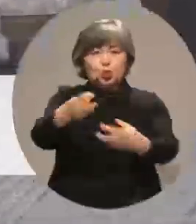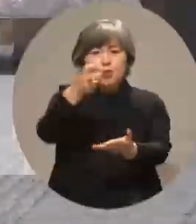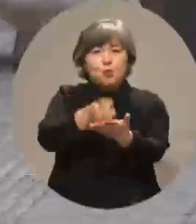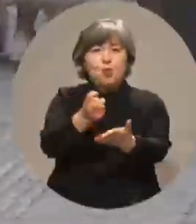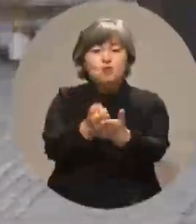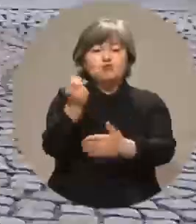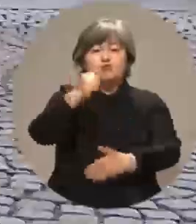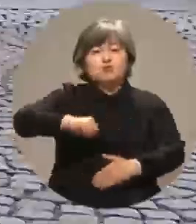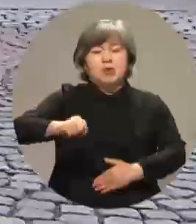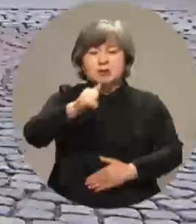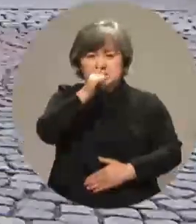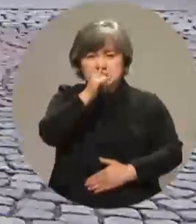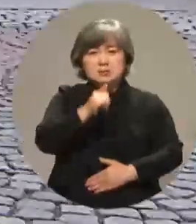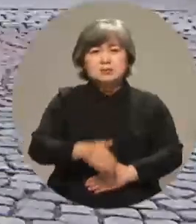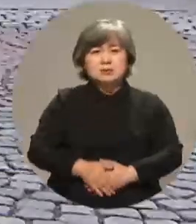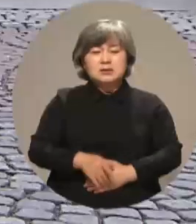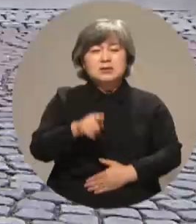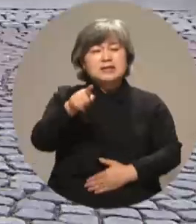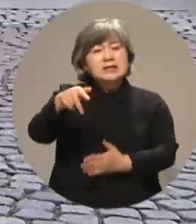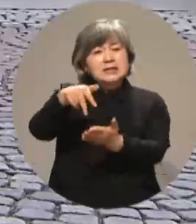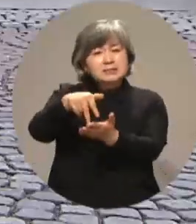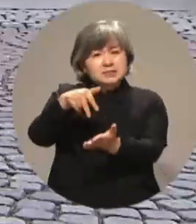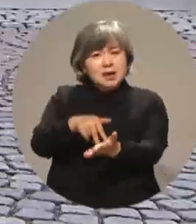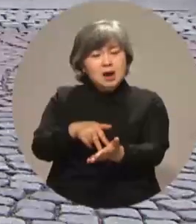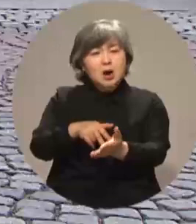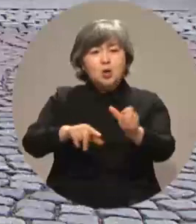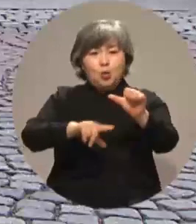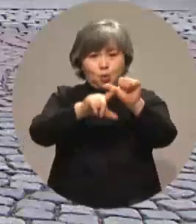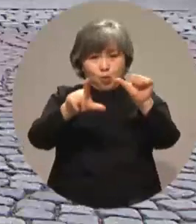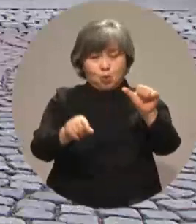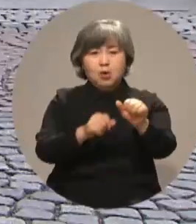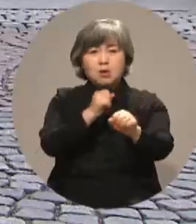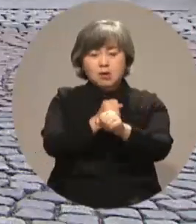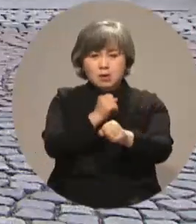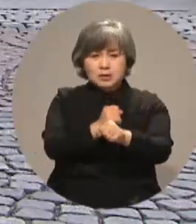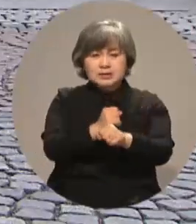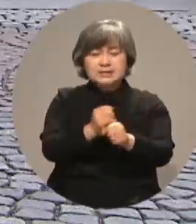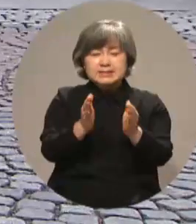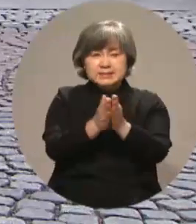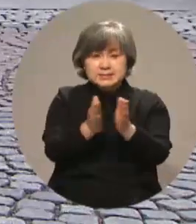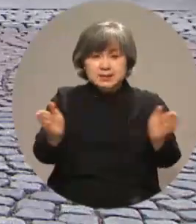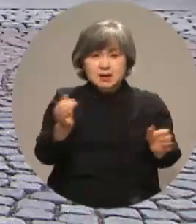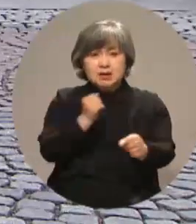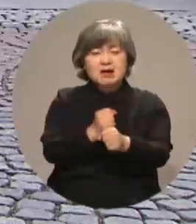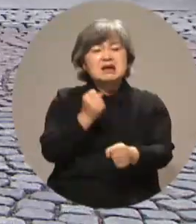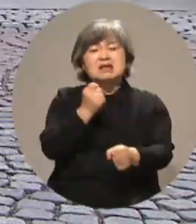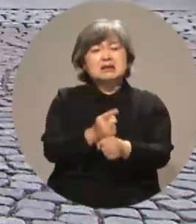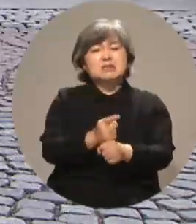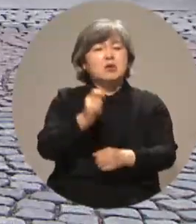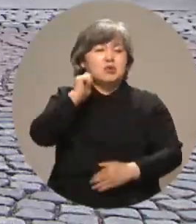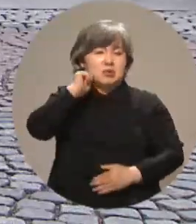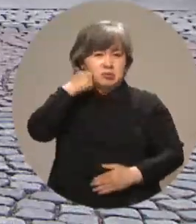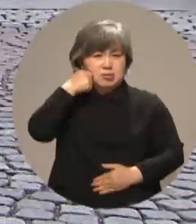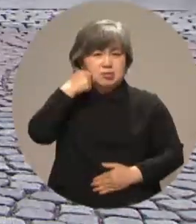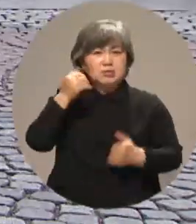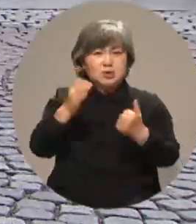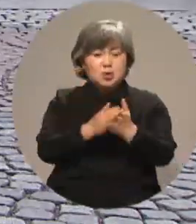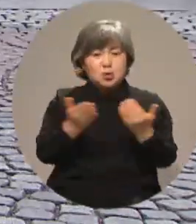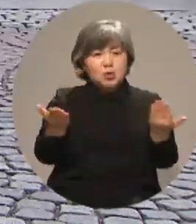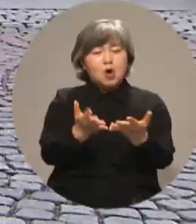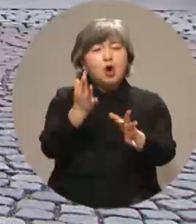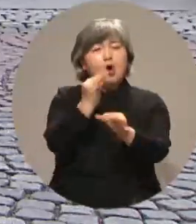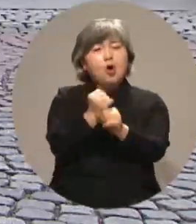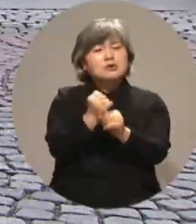있습니다 사정이 이렇다보니 오는 5월로 예정된 착공 시기는 이미 물건너 갔고 공사의